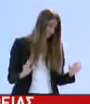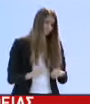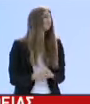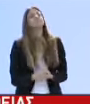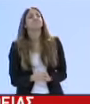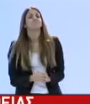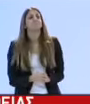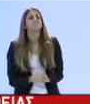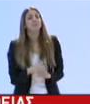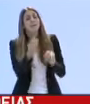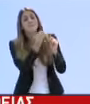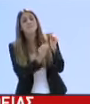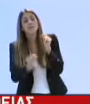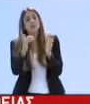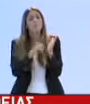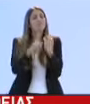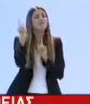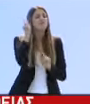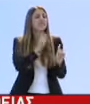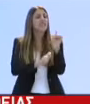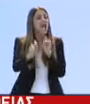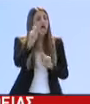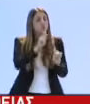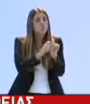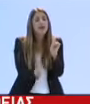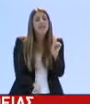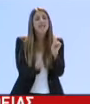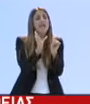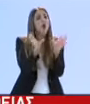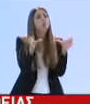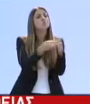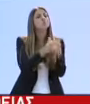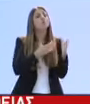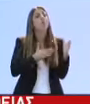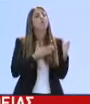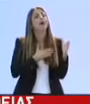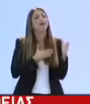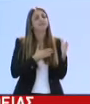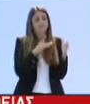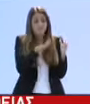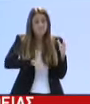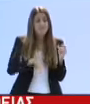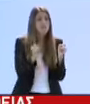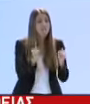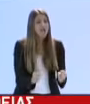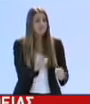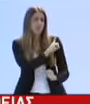προσέξτε, κυρίως να οικοδομήσουμε τη νέα μας ευημερία πάνω σε στέρεα